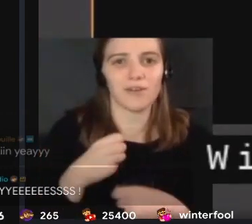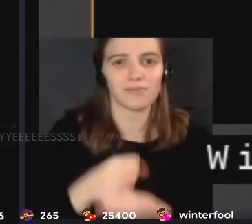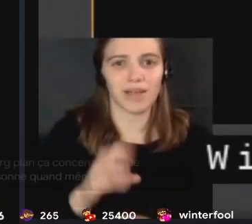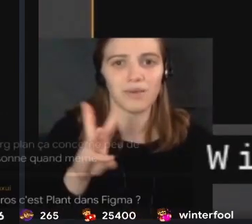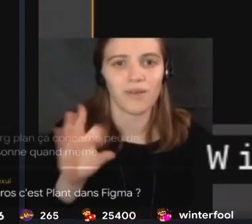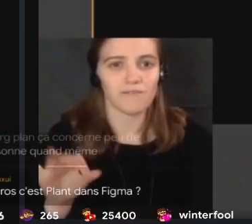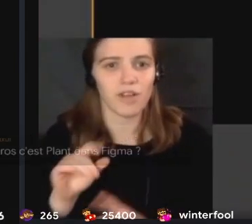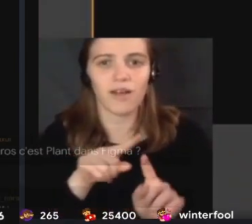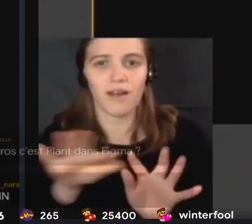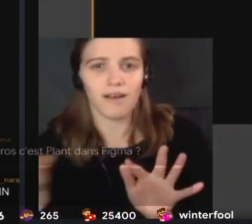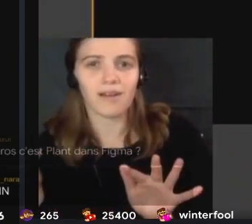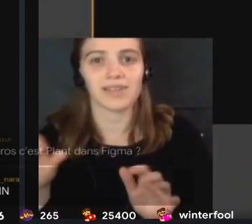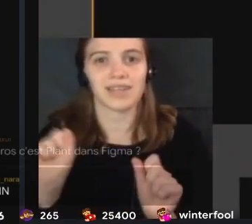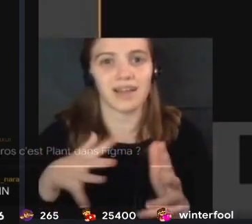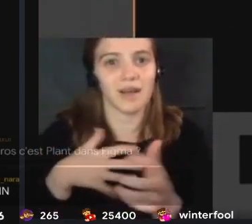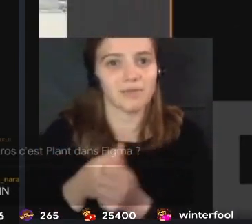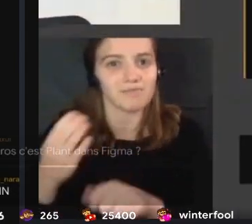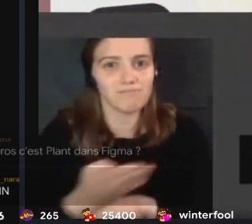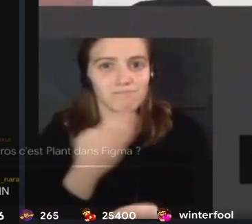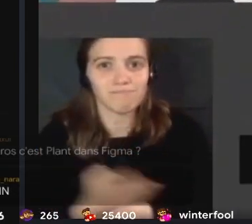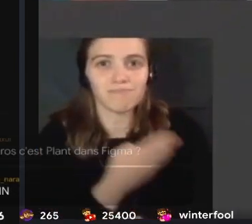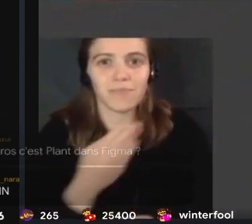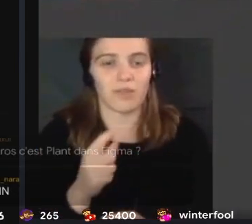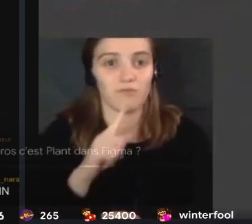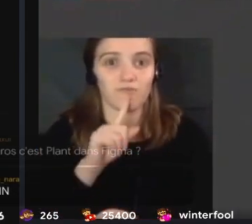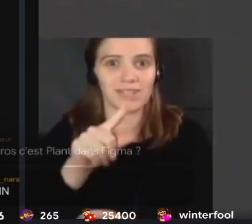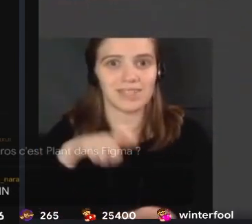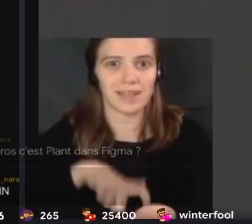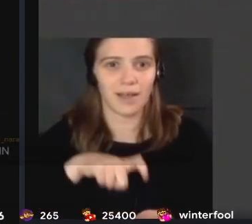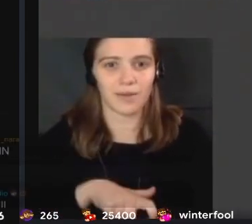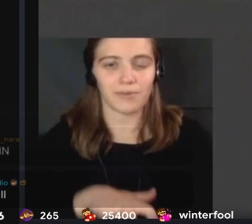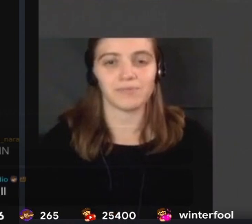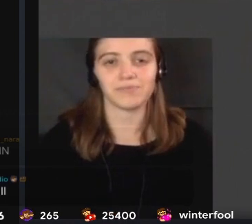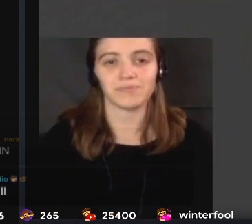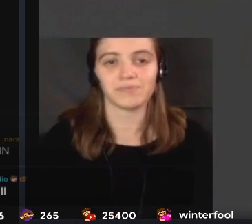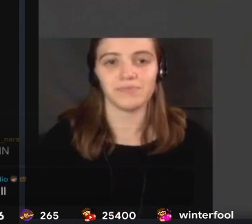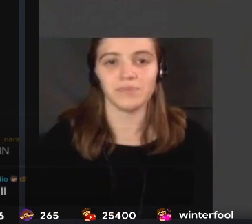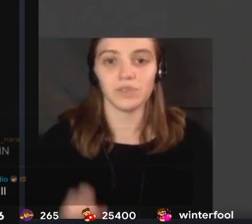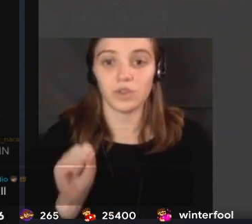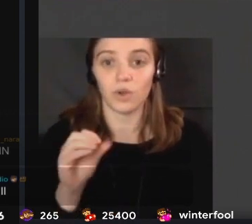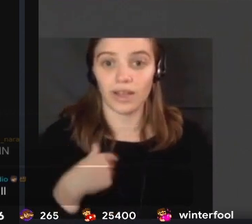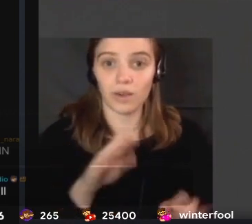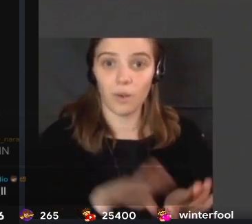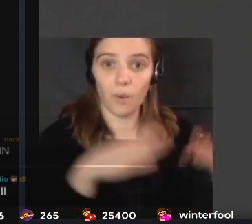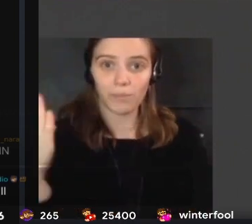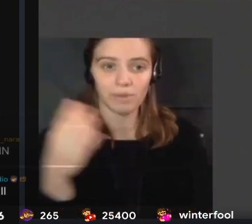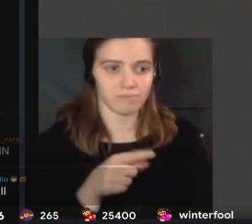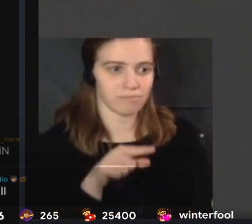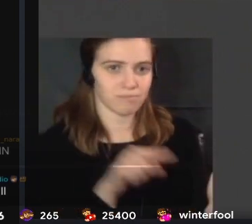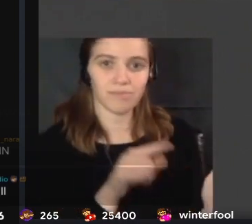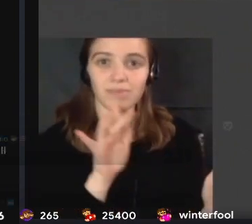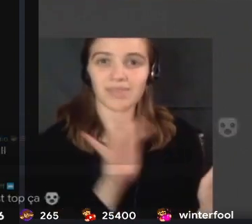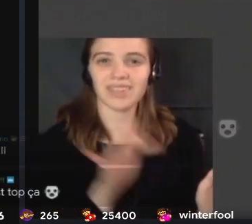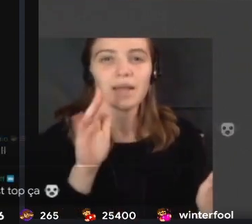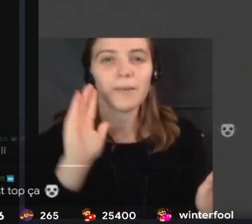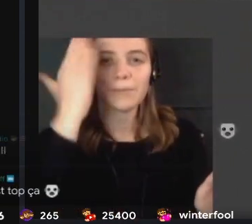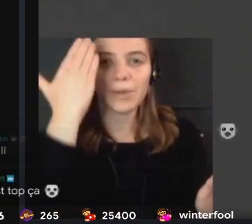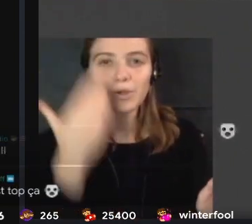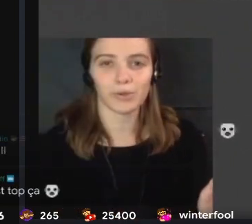projets sans devoir être sur le Wi-Fi, même quand Figma sera fermé. Oui! C'est un oui,